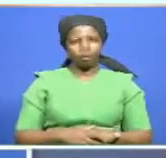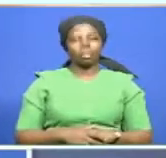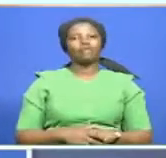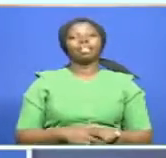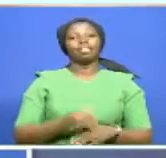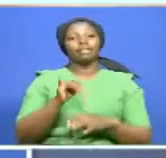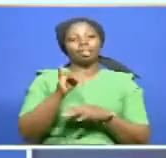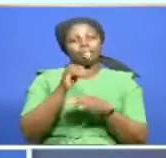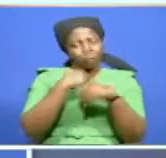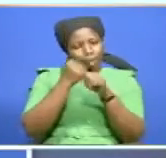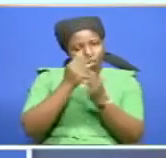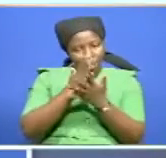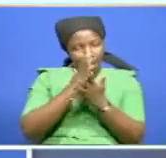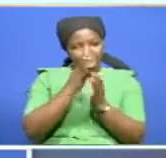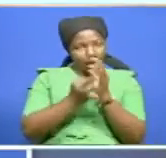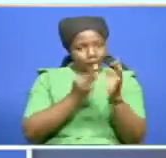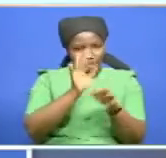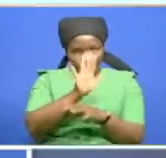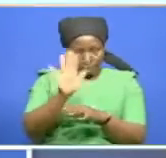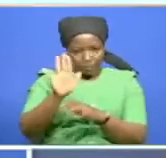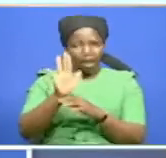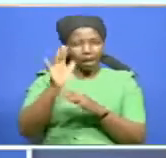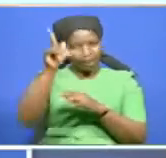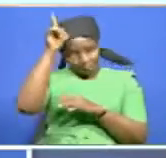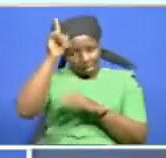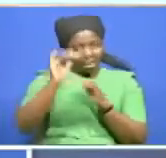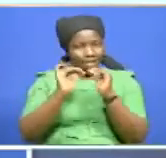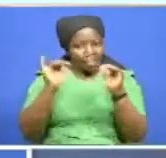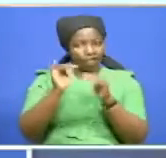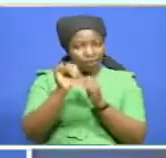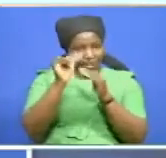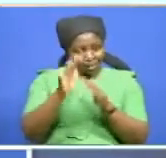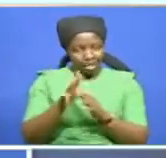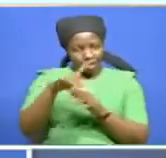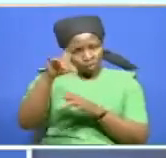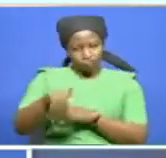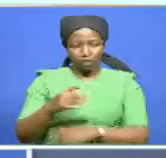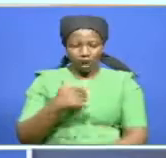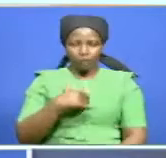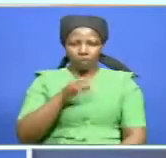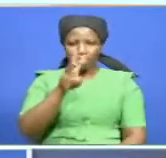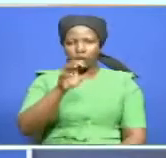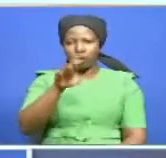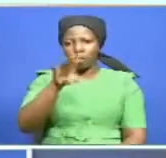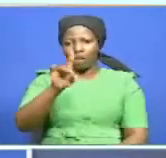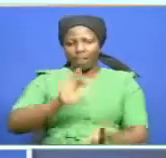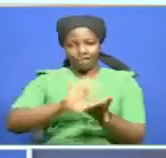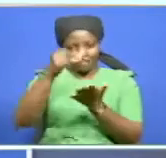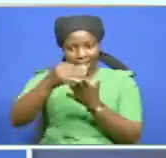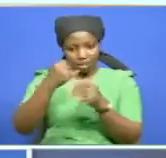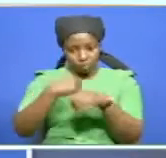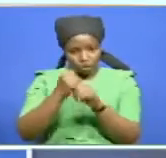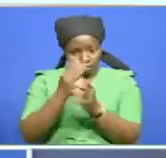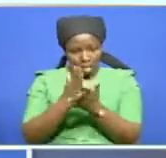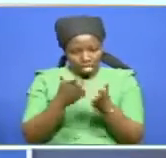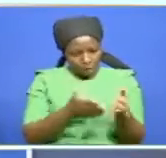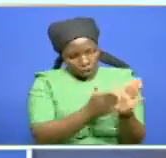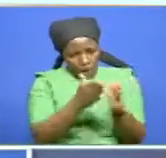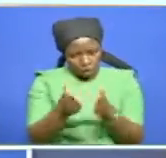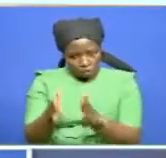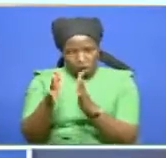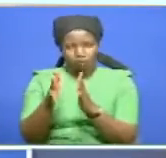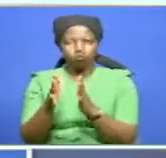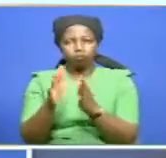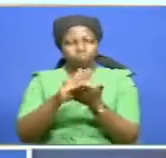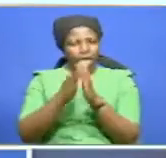Na ndio kama ni viongozi wenu wa mashinani wawe na World Fund. Ndio barabara kama hizi isiwe ni